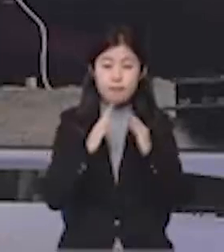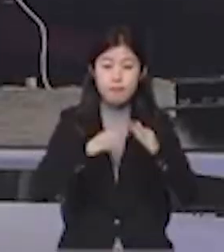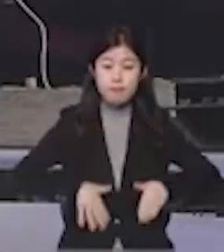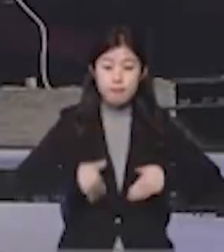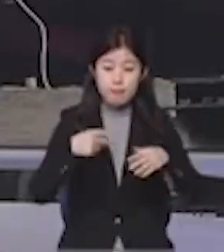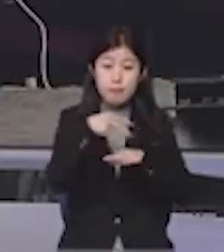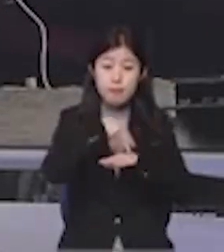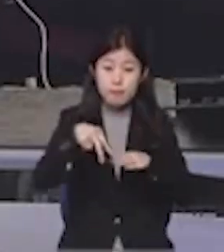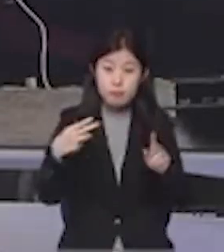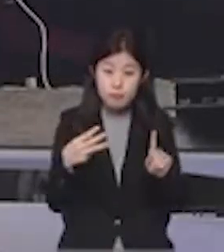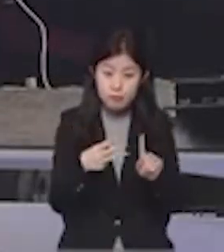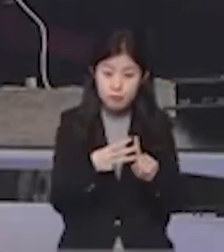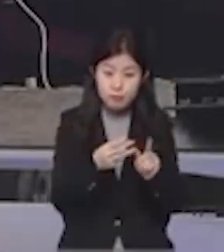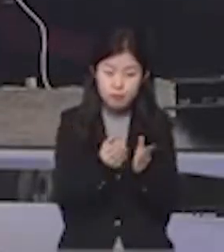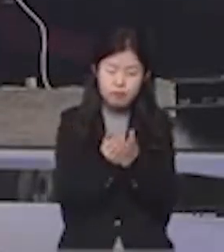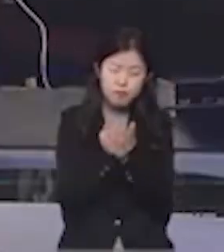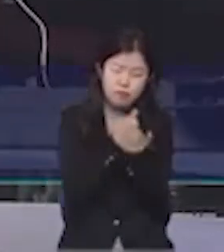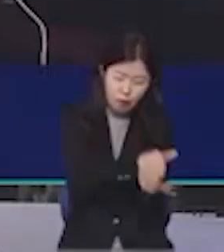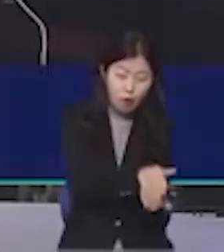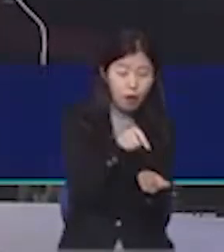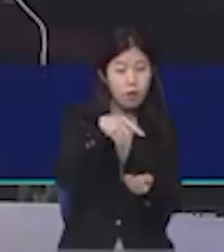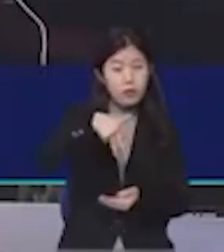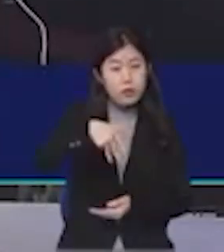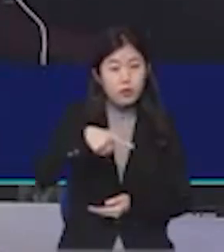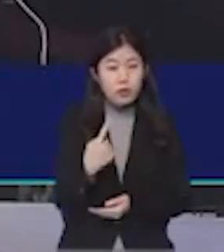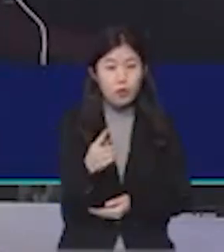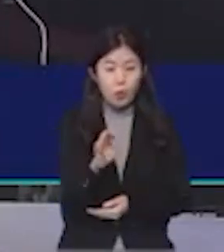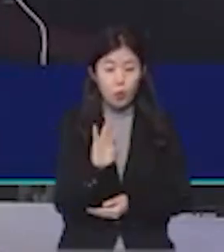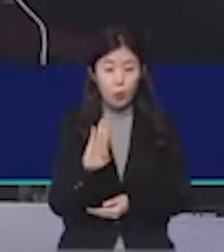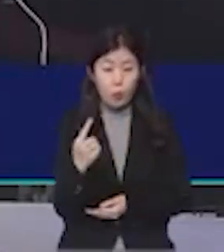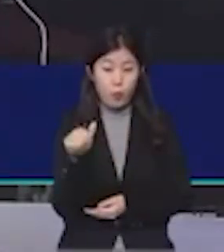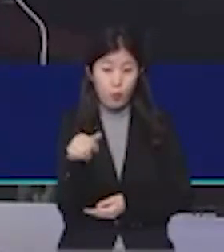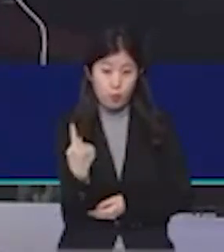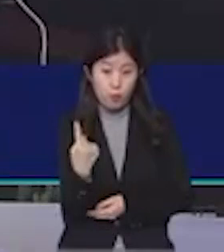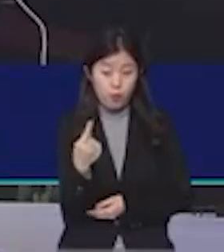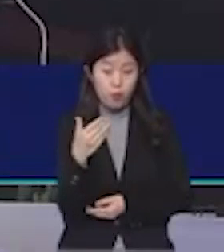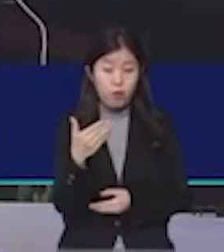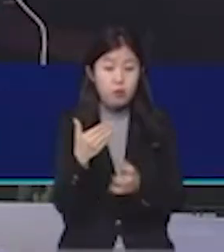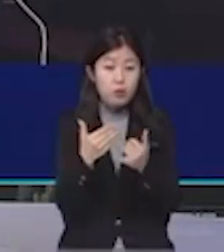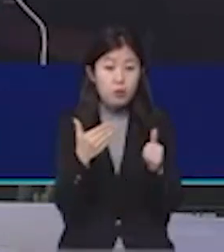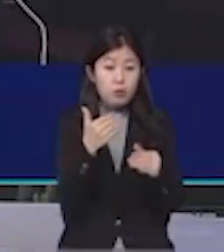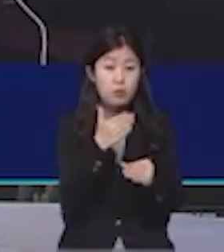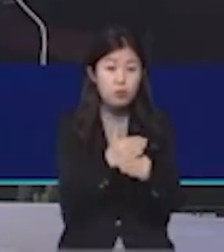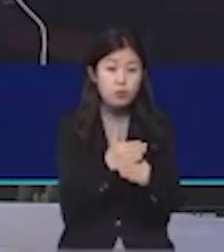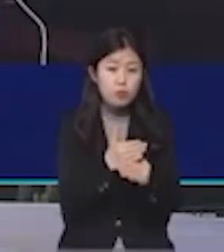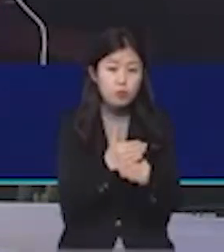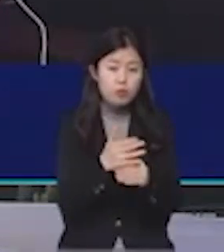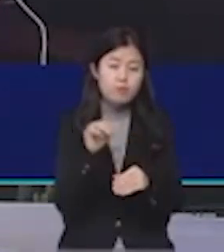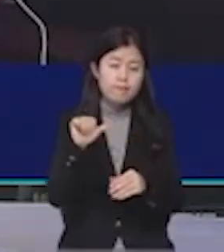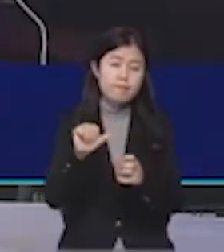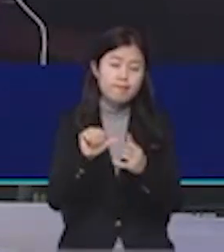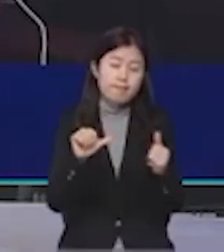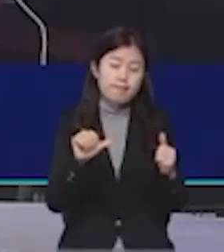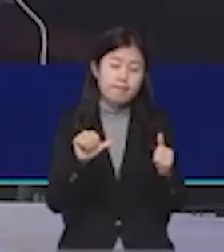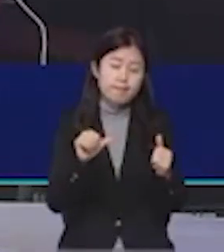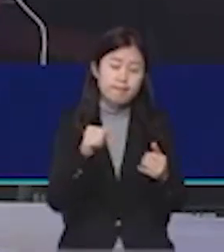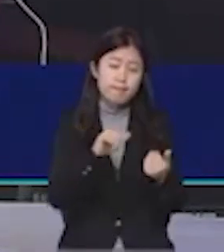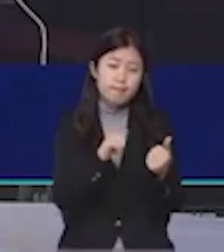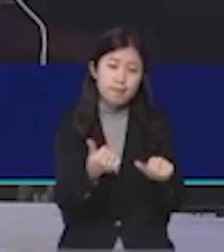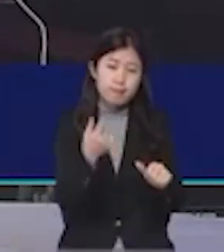전남 신안군 해상에서 전복된 어선 청보호에 타고 있던 실종자 9명 중 5명이 오늘 선체 안에서 숨진 채